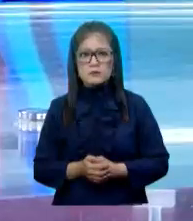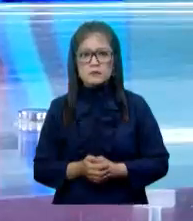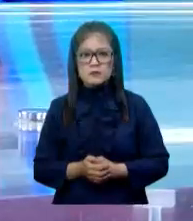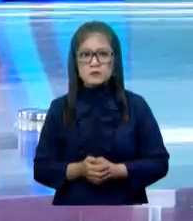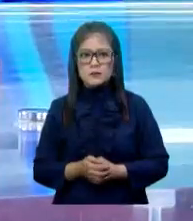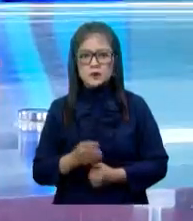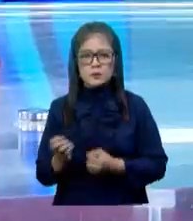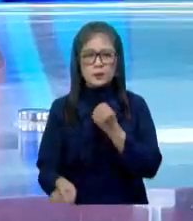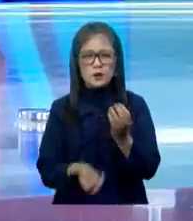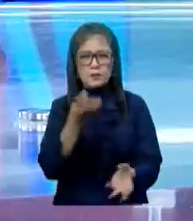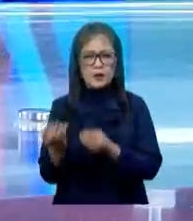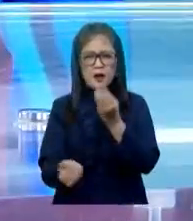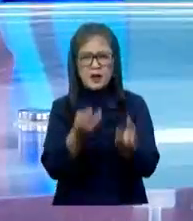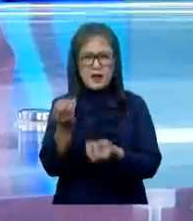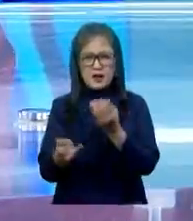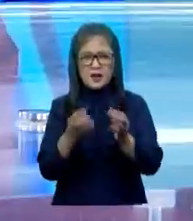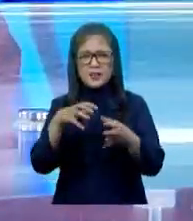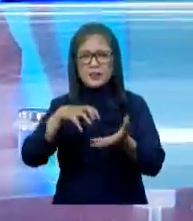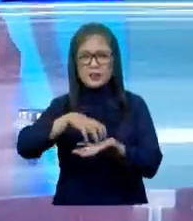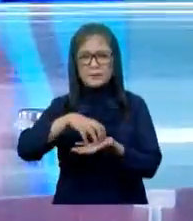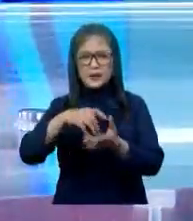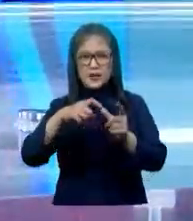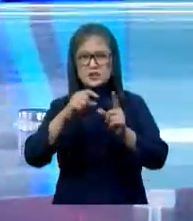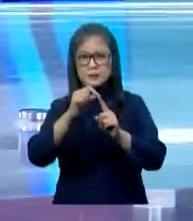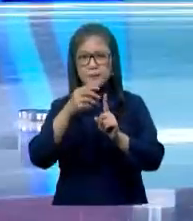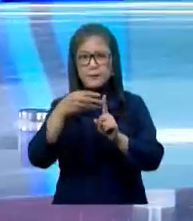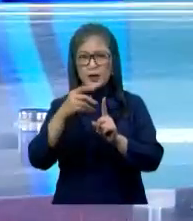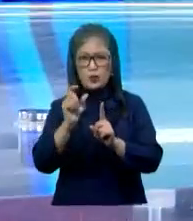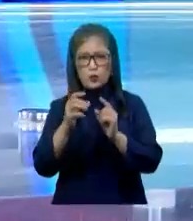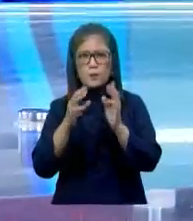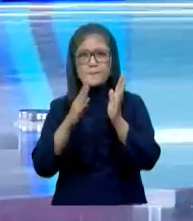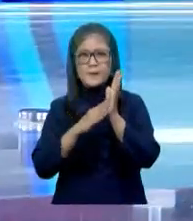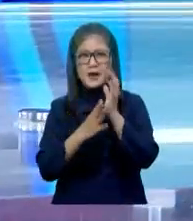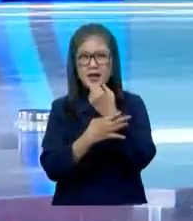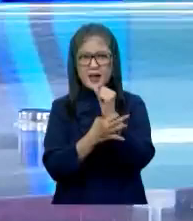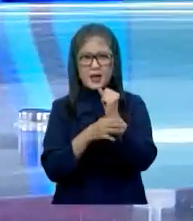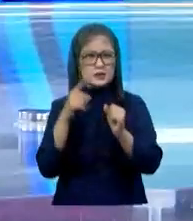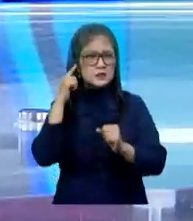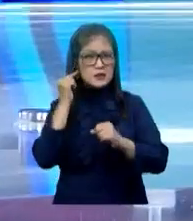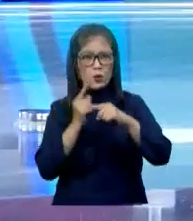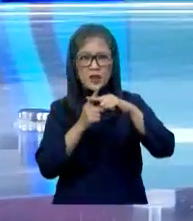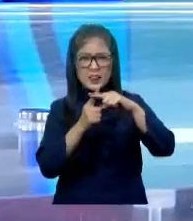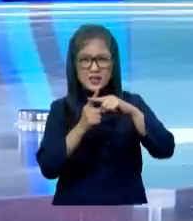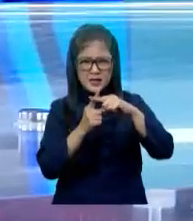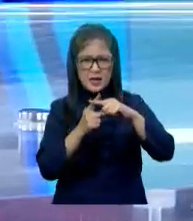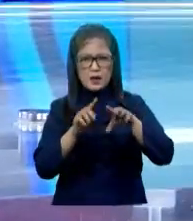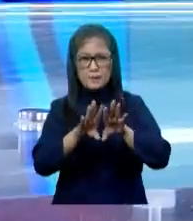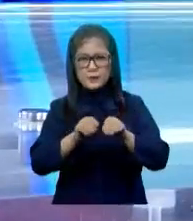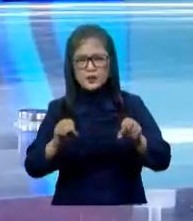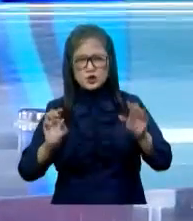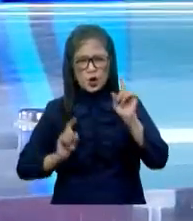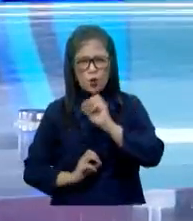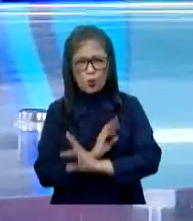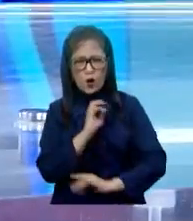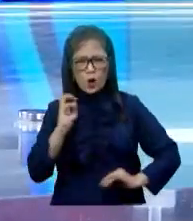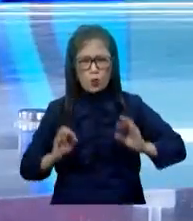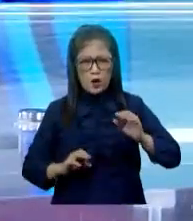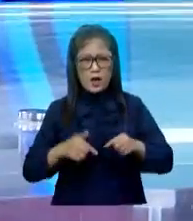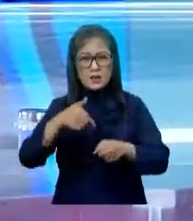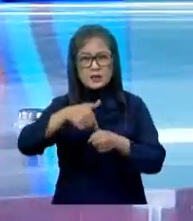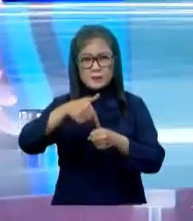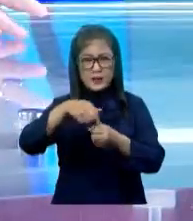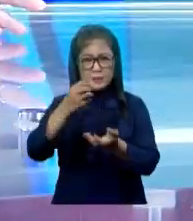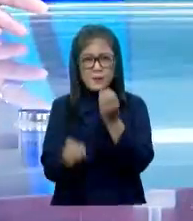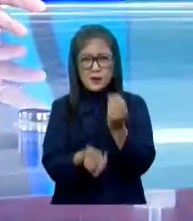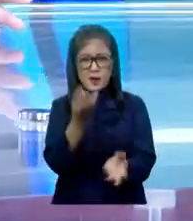Pemirsa, kebakaran menghanguskan sebuah SPBU di Magelang, Jawa Tengah mengakibatkan seorang pekerja terluka. SPBU terbakar saat petugas